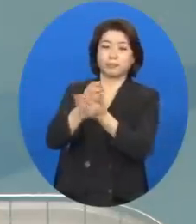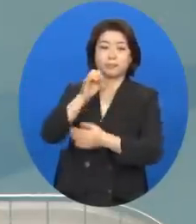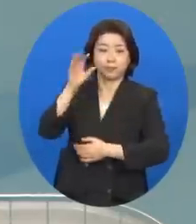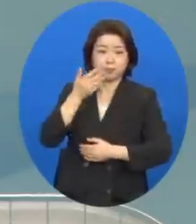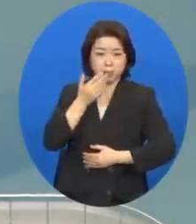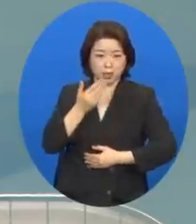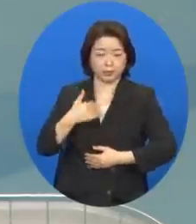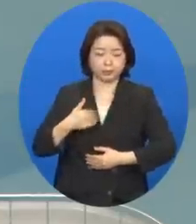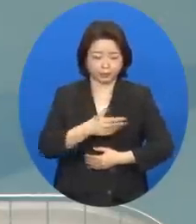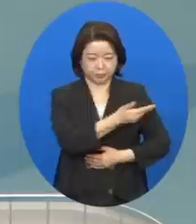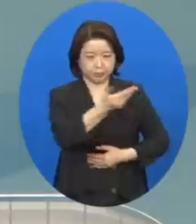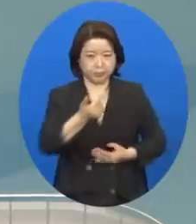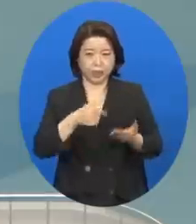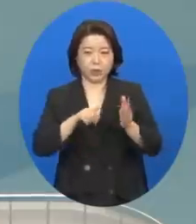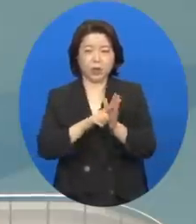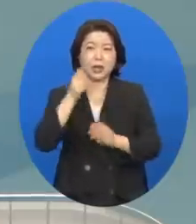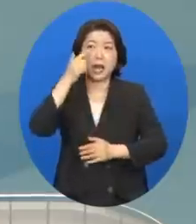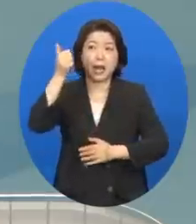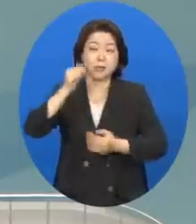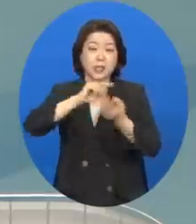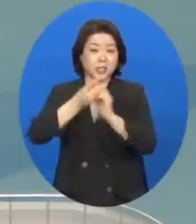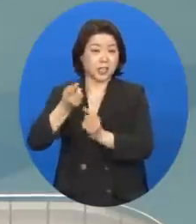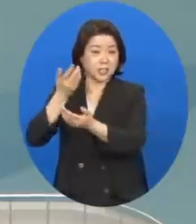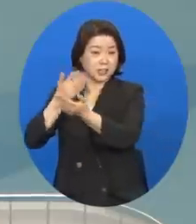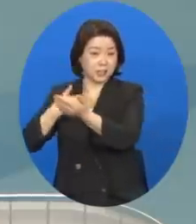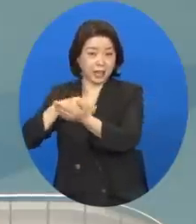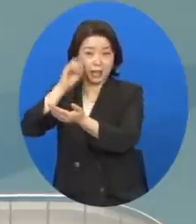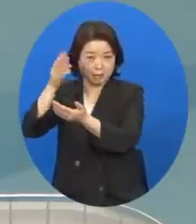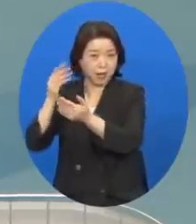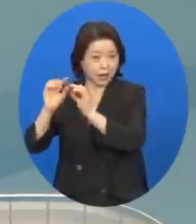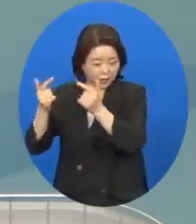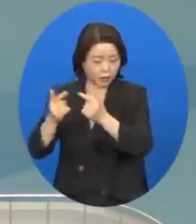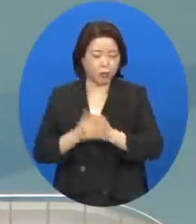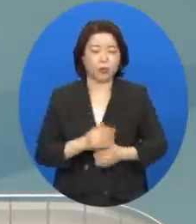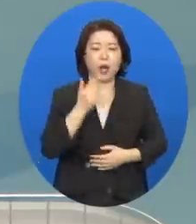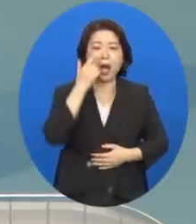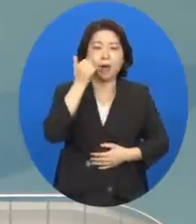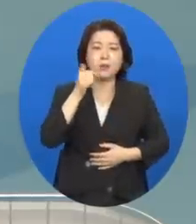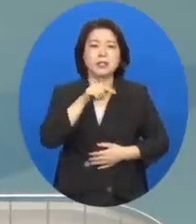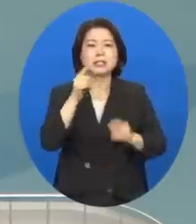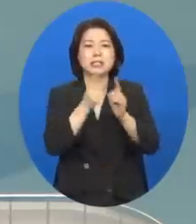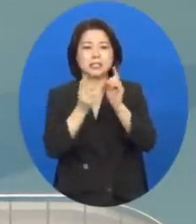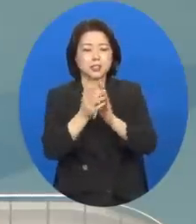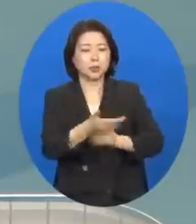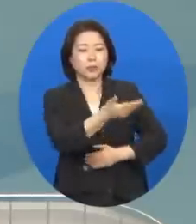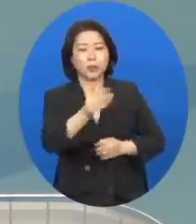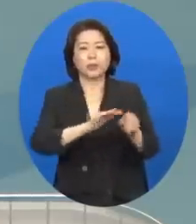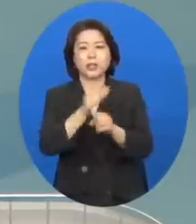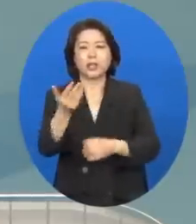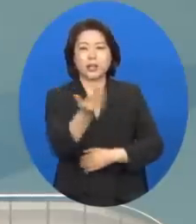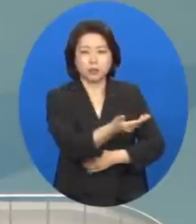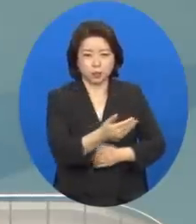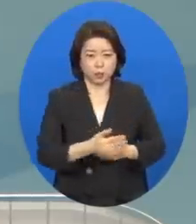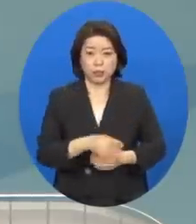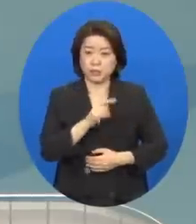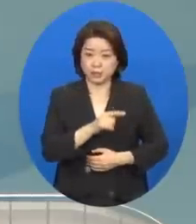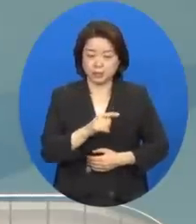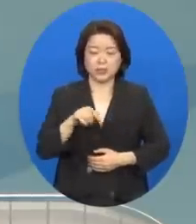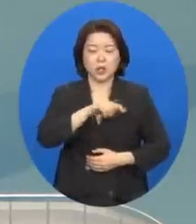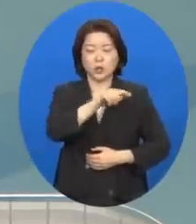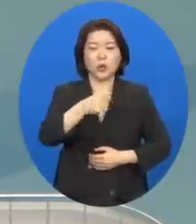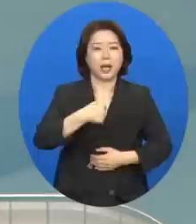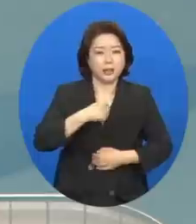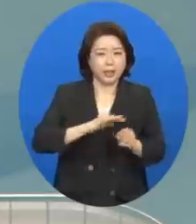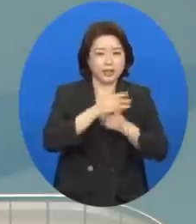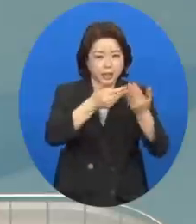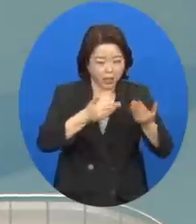위하여 아버지께 구하겠다는 말이 아니다. 아버지께서는 친히 너희를 사랑하신다. 그것은 너희가 나를